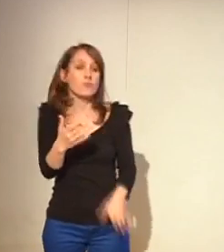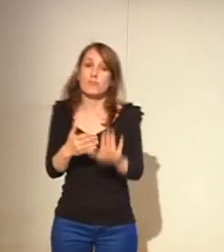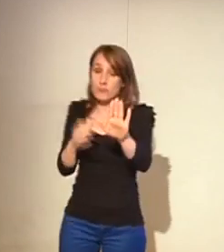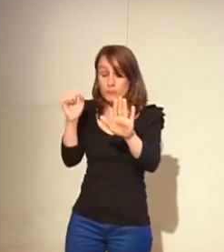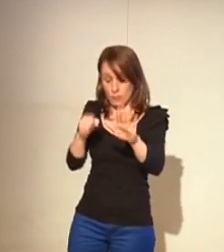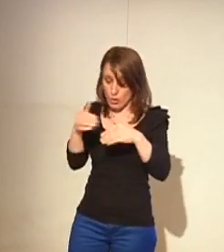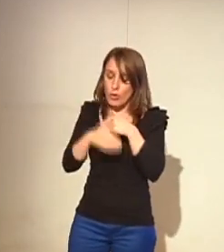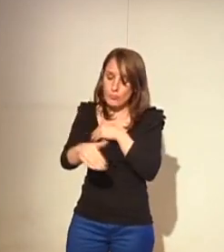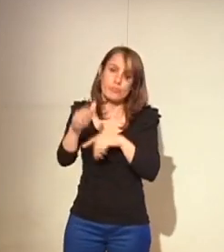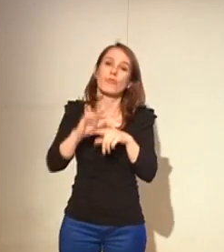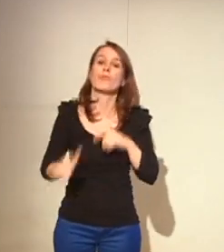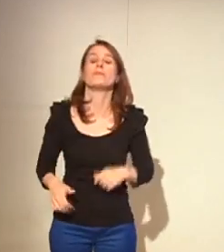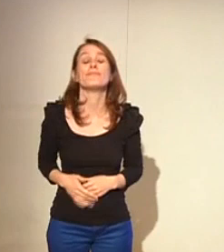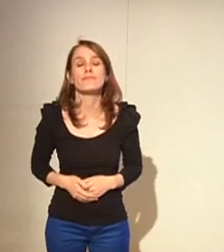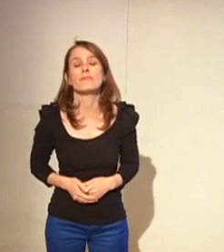délibérationbération